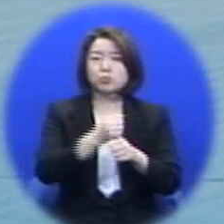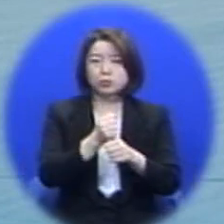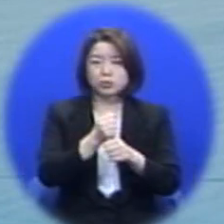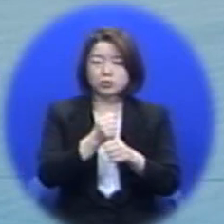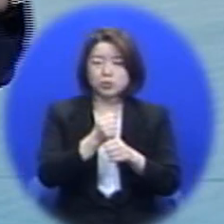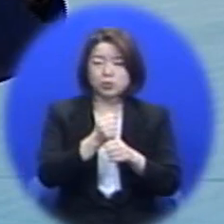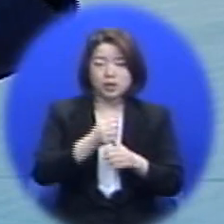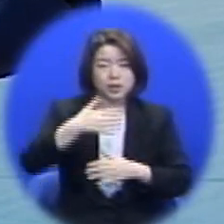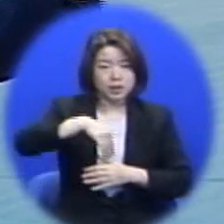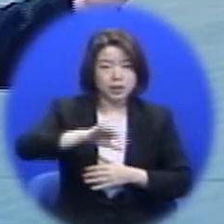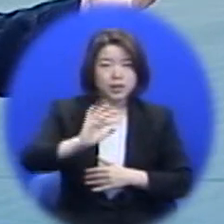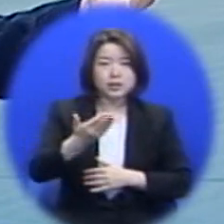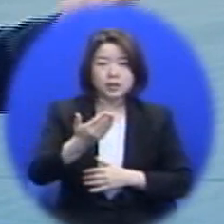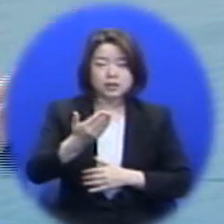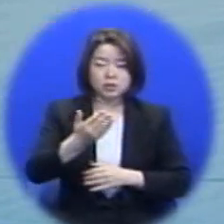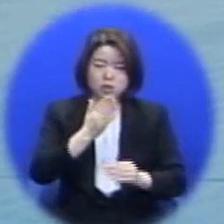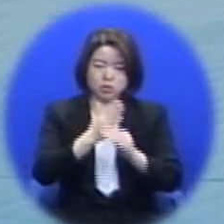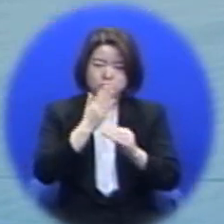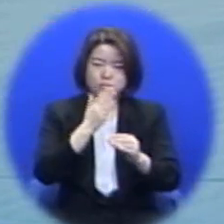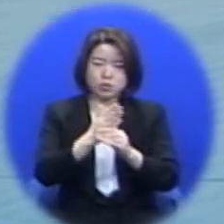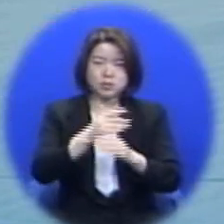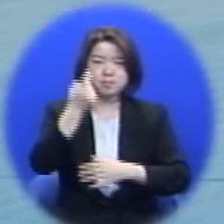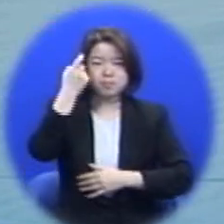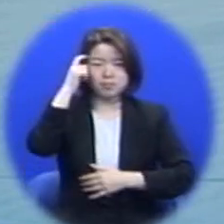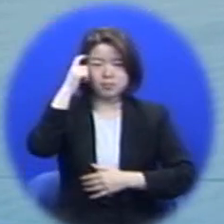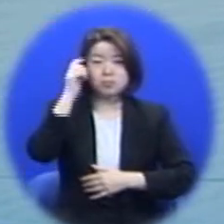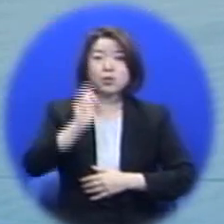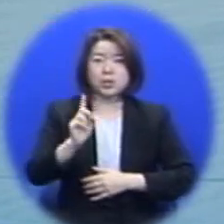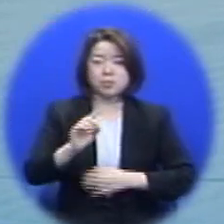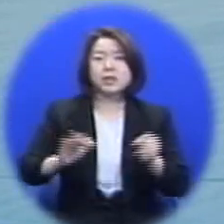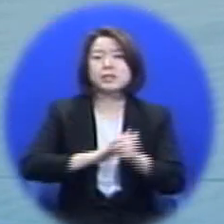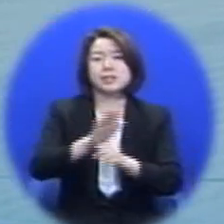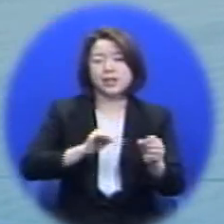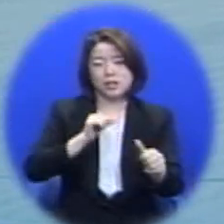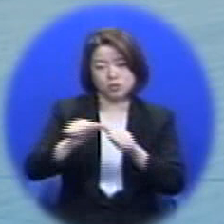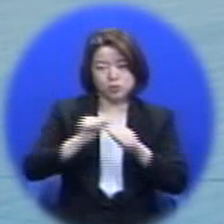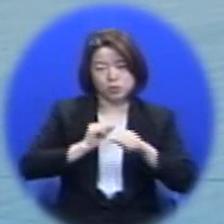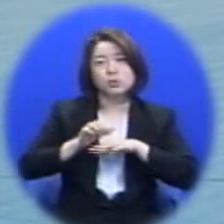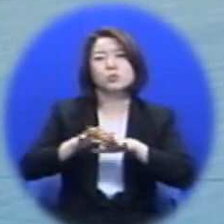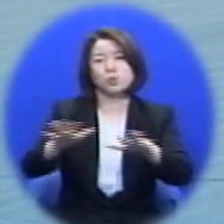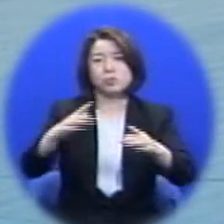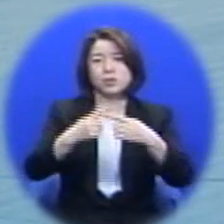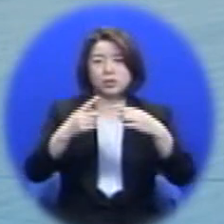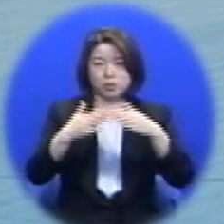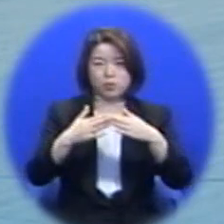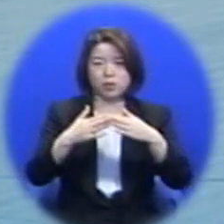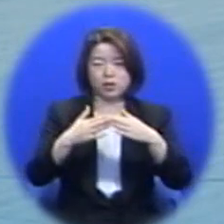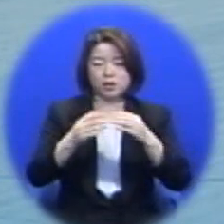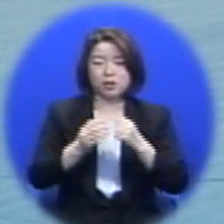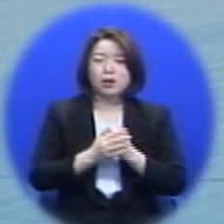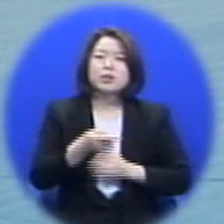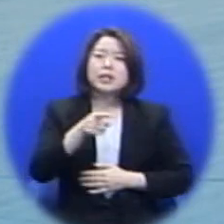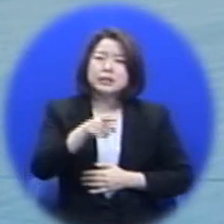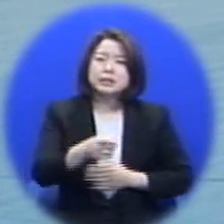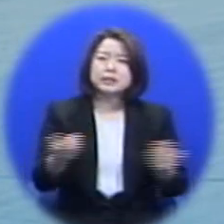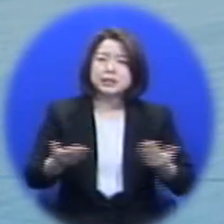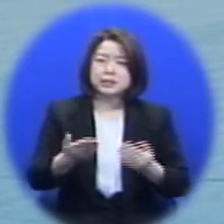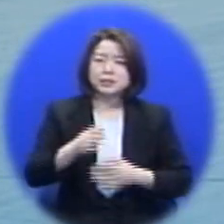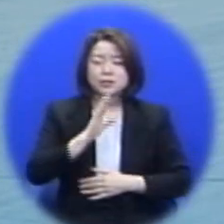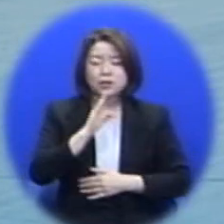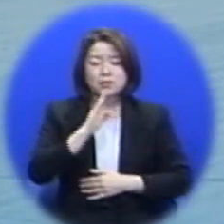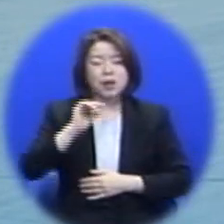가치가 사랑으로 소문난 교회가 되는 것이었습니다. 그러나 사랑으로 소문난 교회가 되는 일은 대단히 어려운